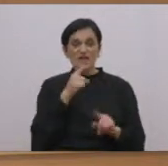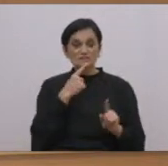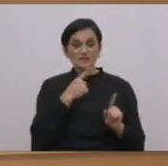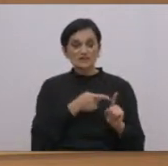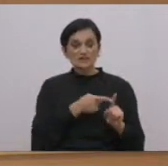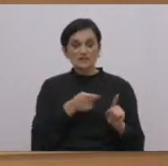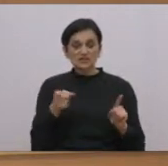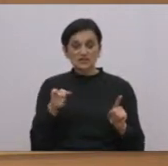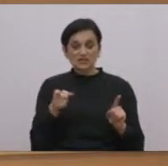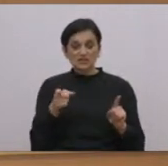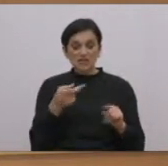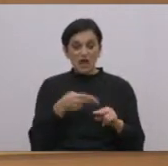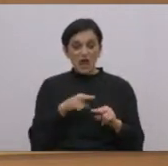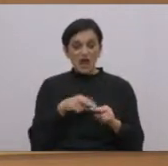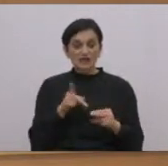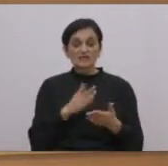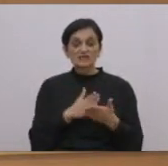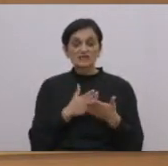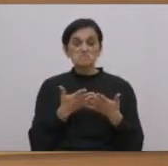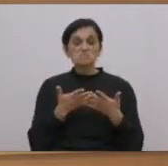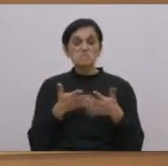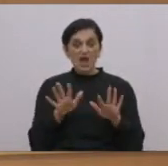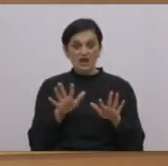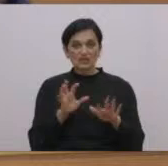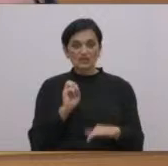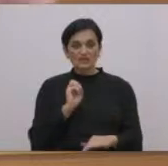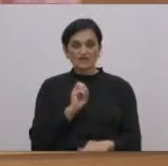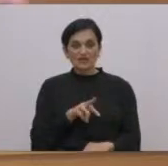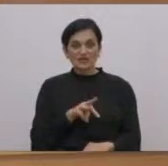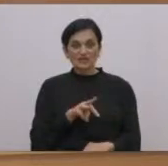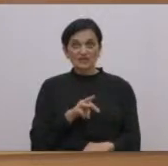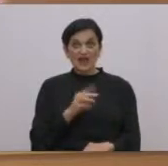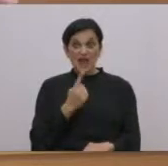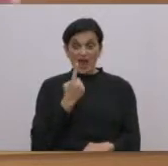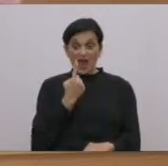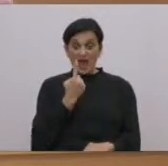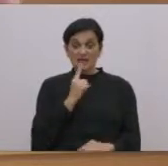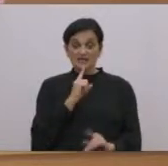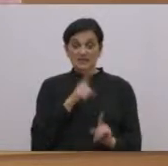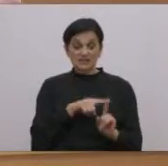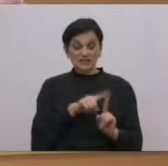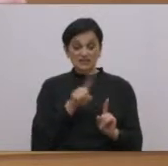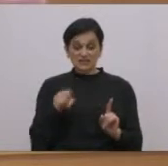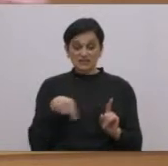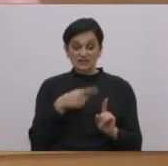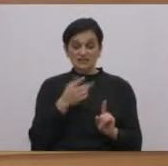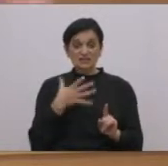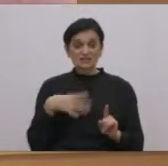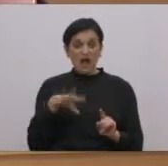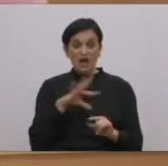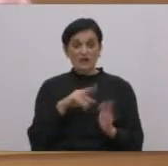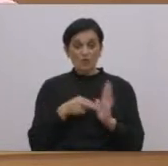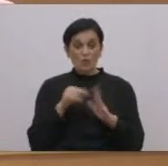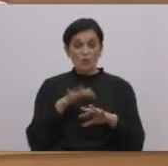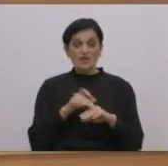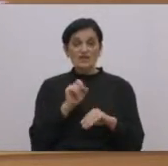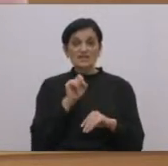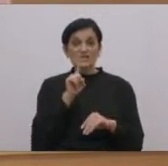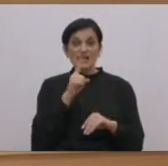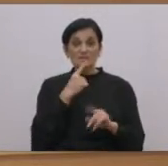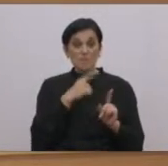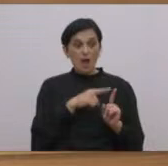განმავლობაში. ეს არის იმაზე მეტი, ვიდრე ერთი წლის საქართველოს ბიუჯეტი. ამ 11 წლის